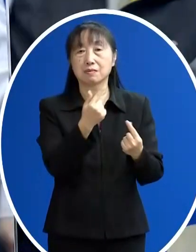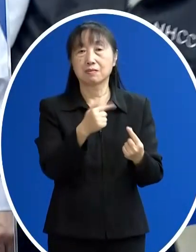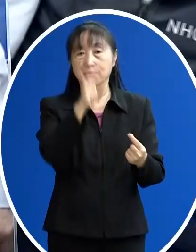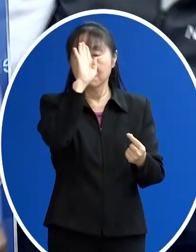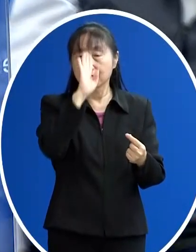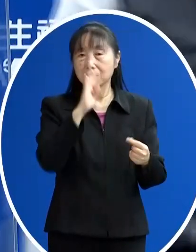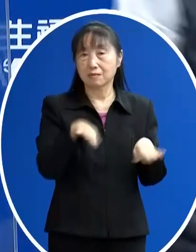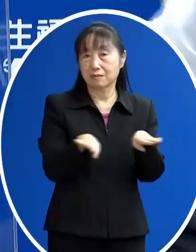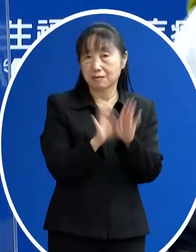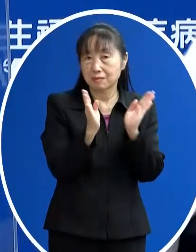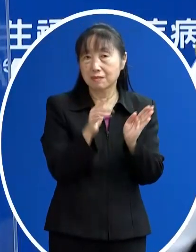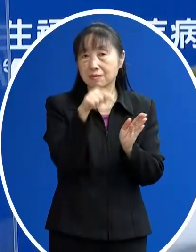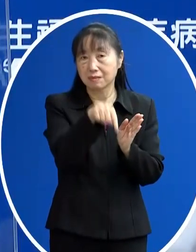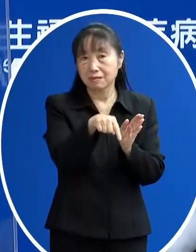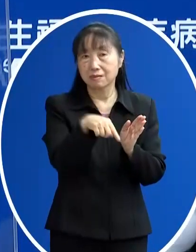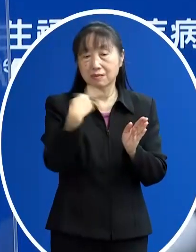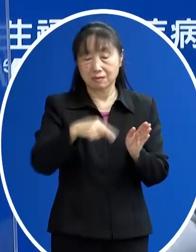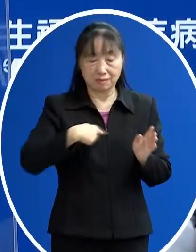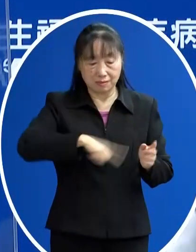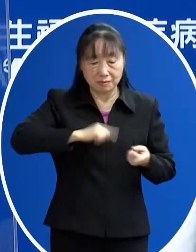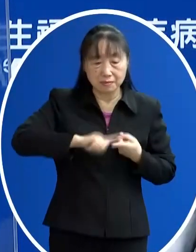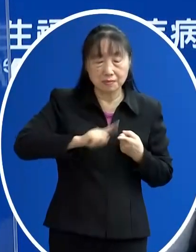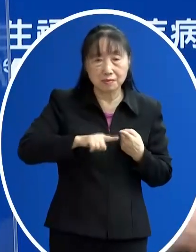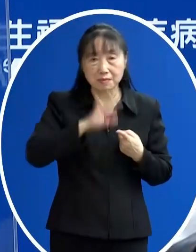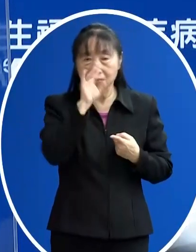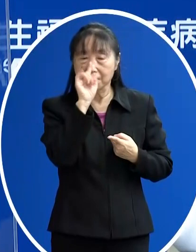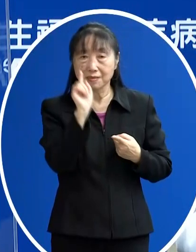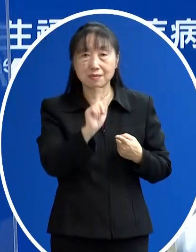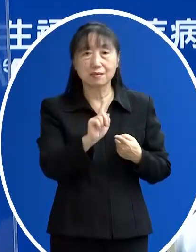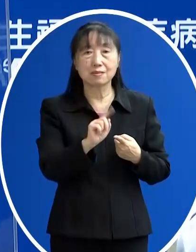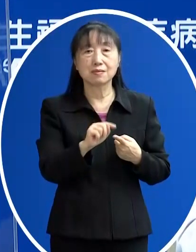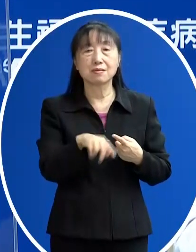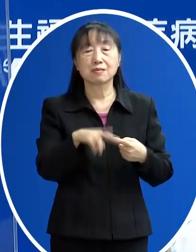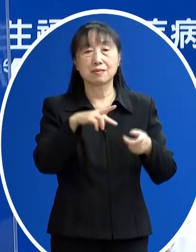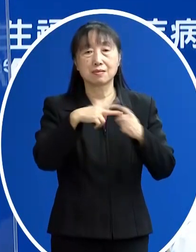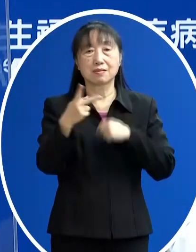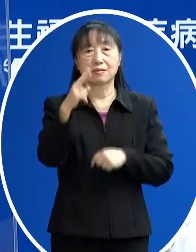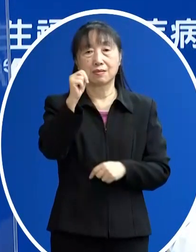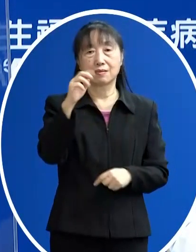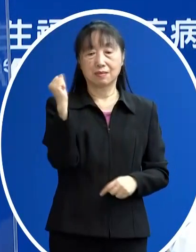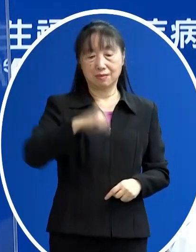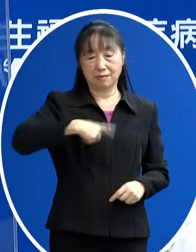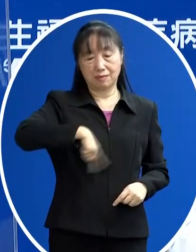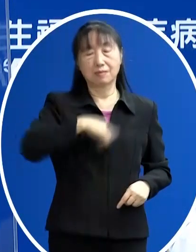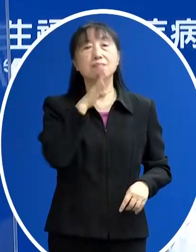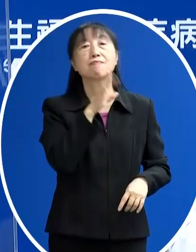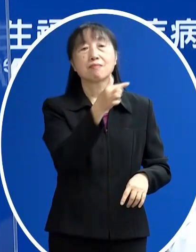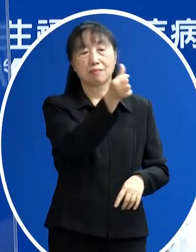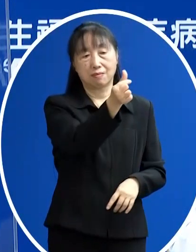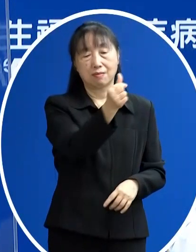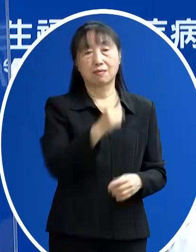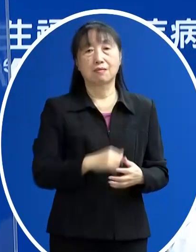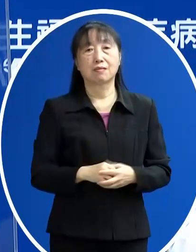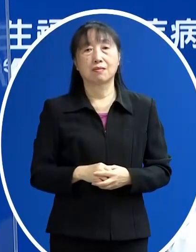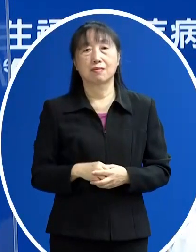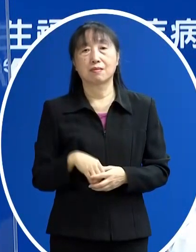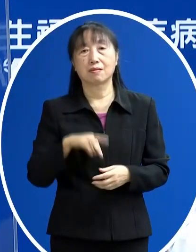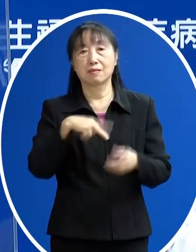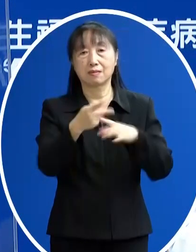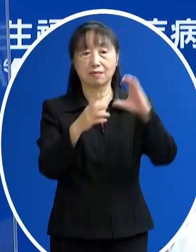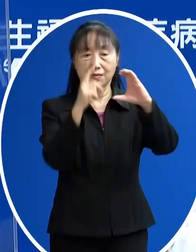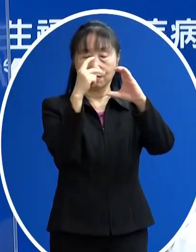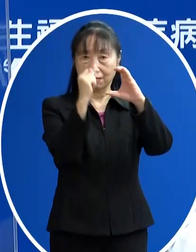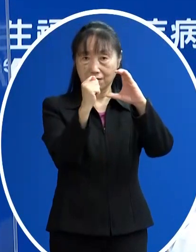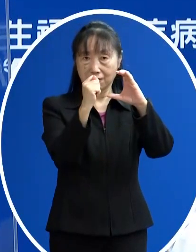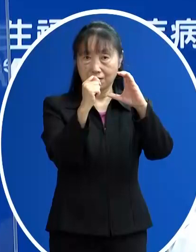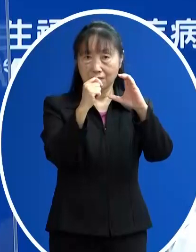病日，好，他的一个有症状的日子，好，跟这个 N 抗体的一个阳性，好，那跟他的一个 CT